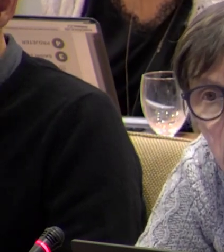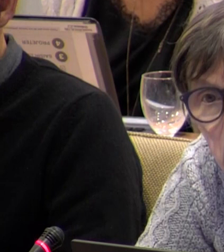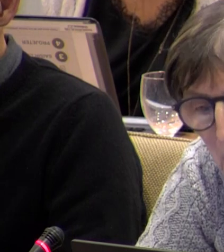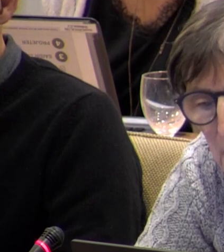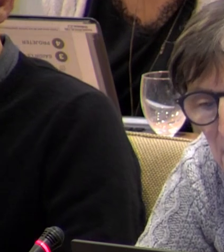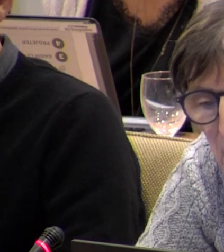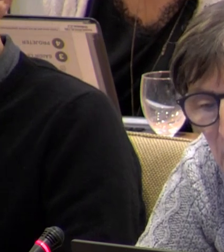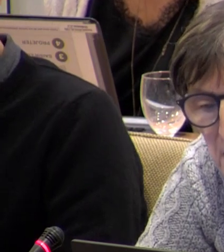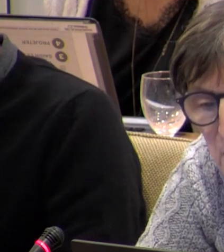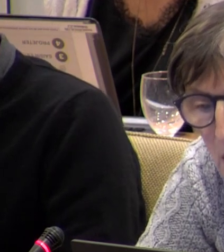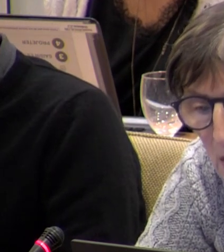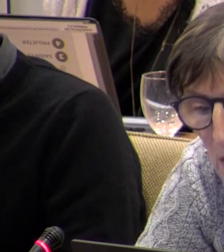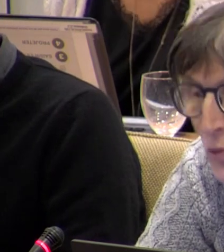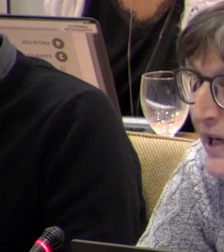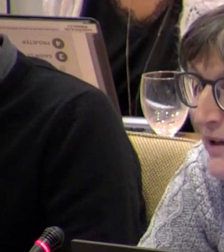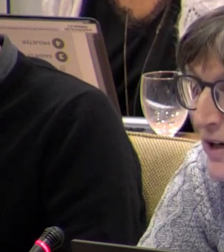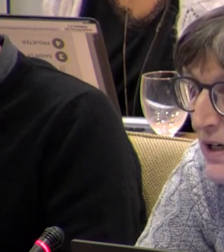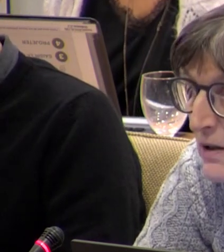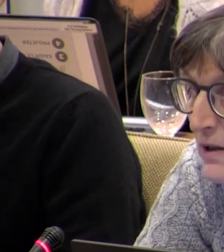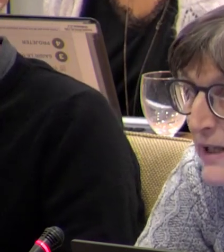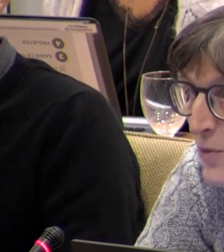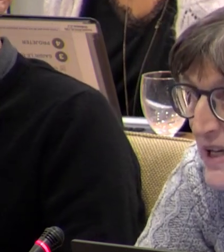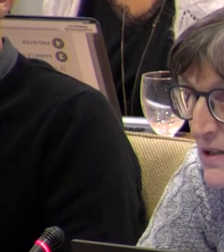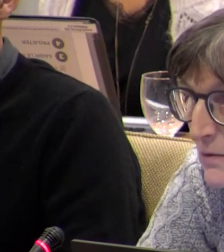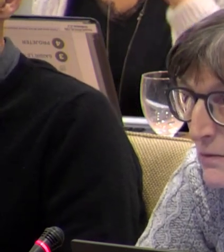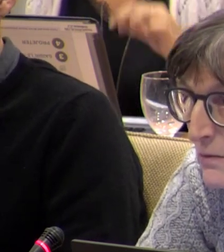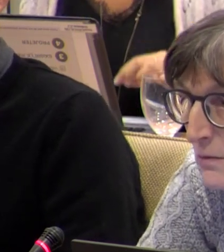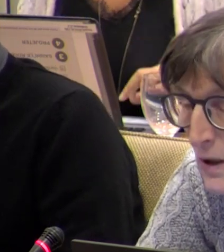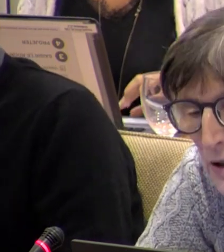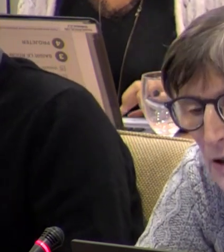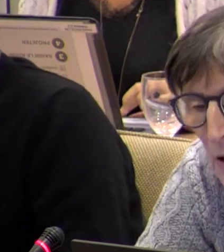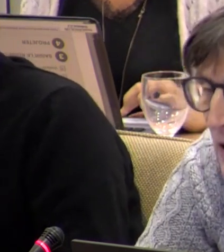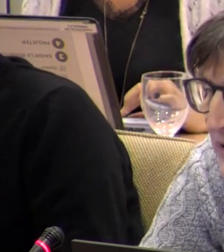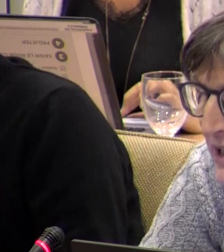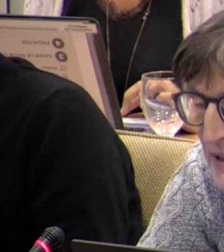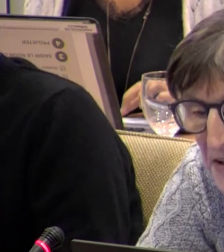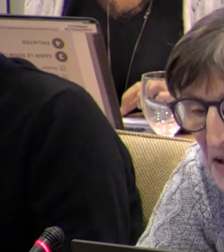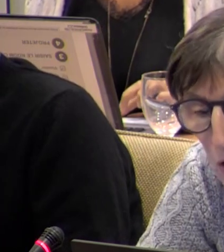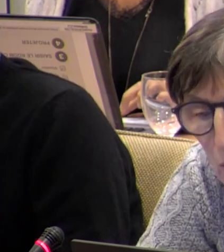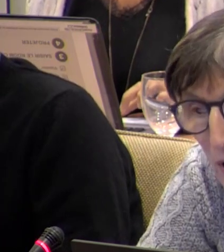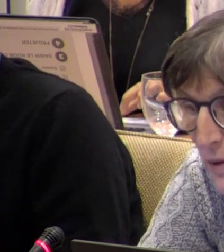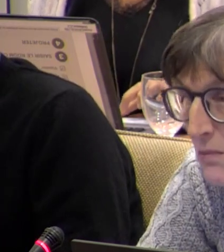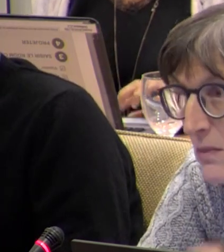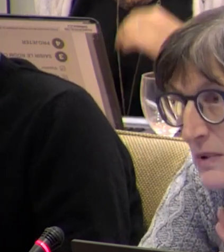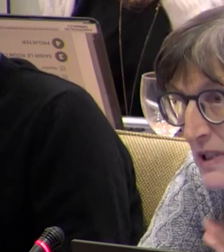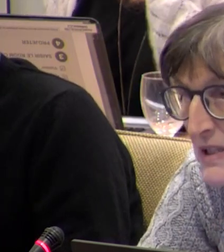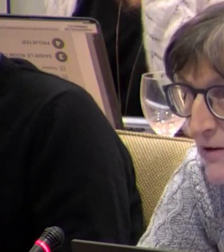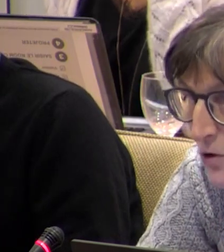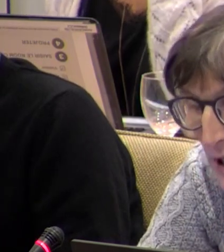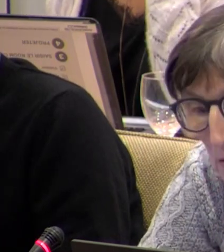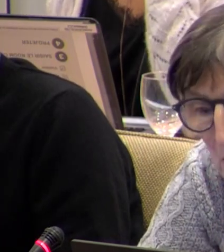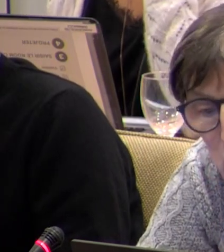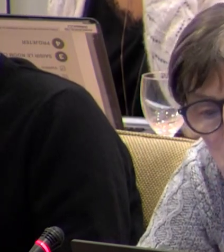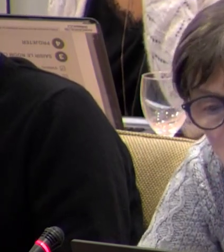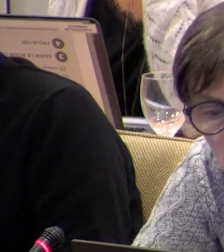qui cet embellissement pour les riverains les commerçants l'intégralité des grenoblois ça c'est à